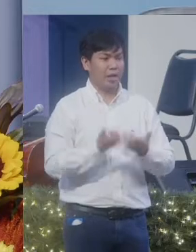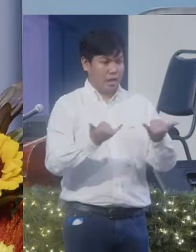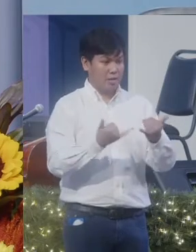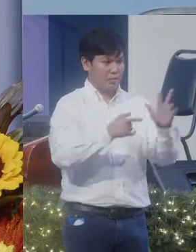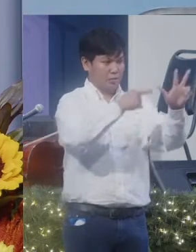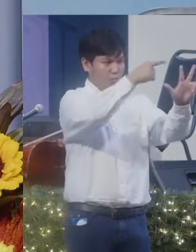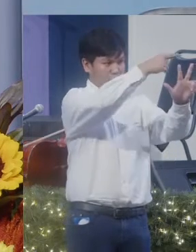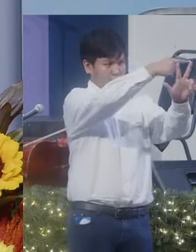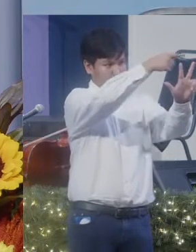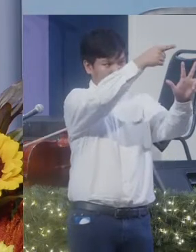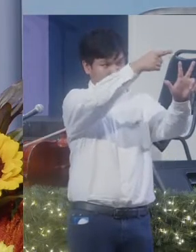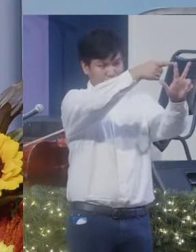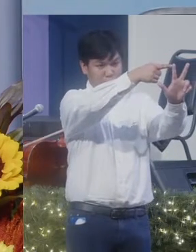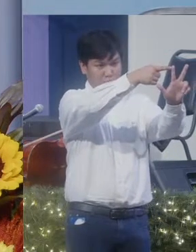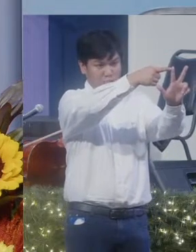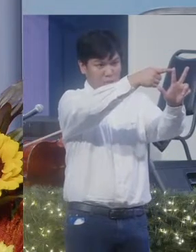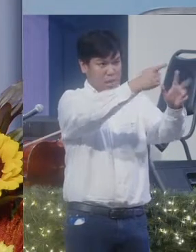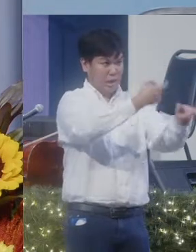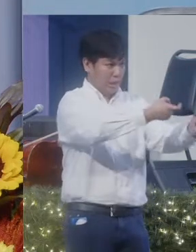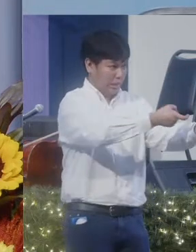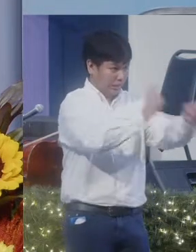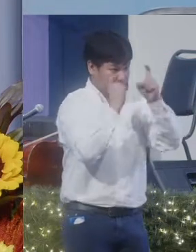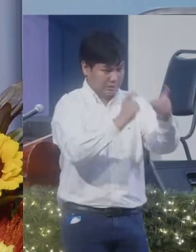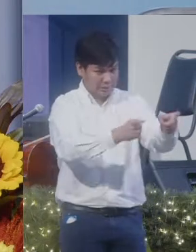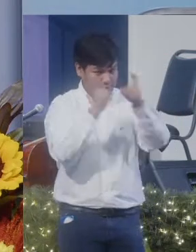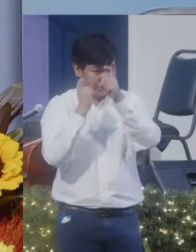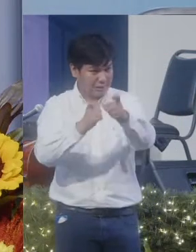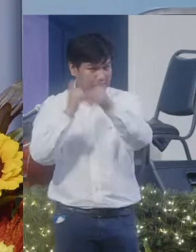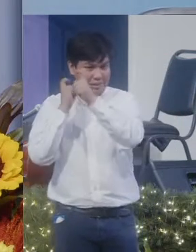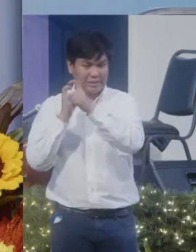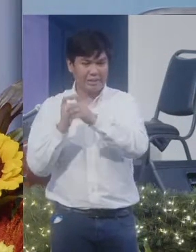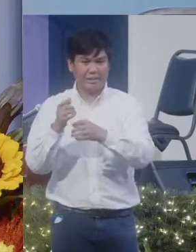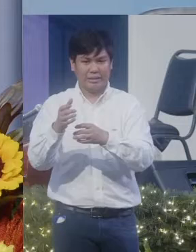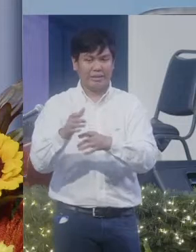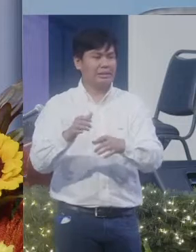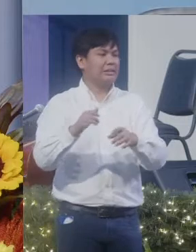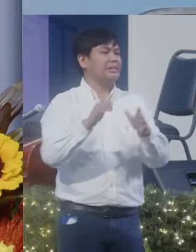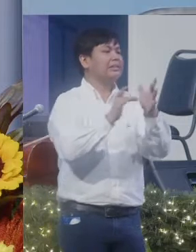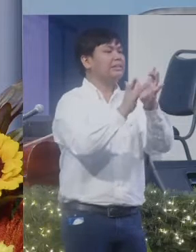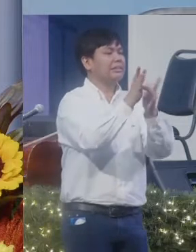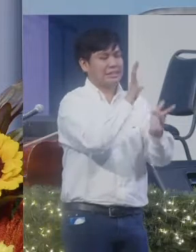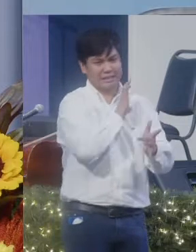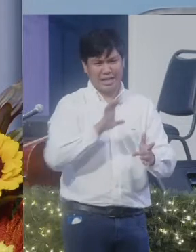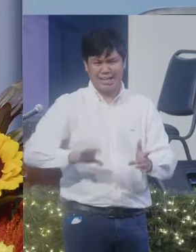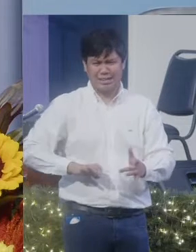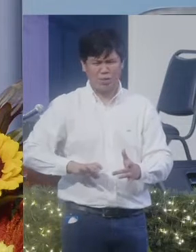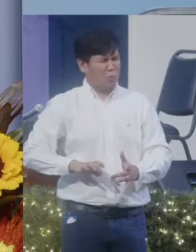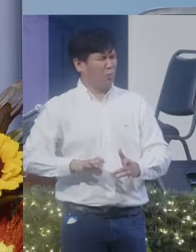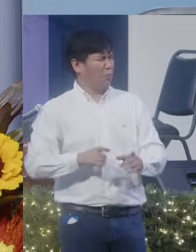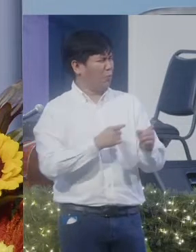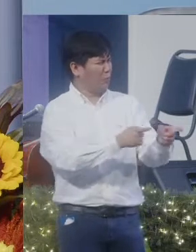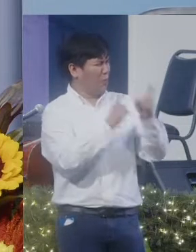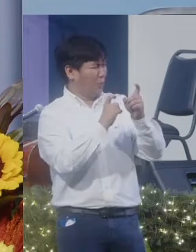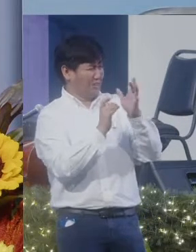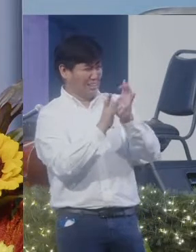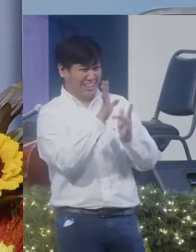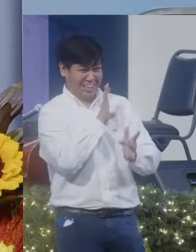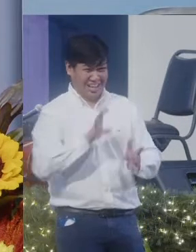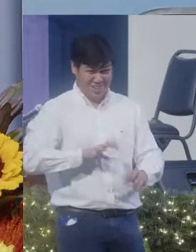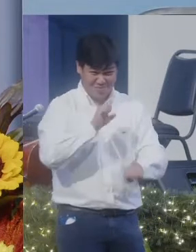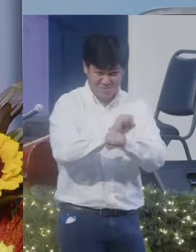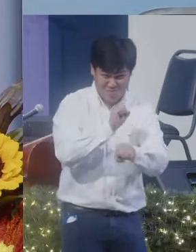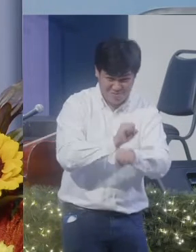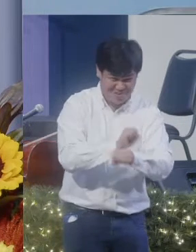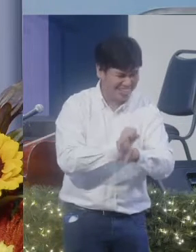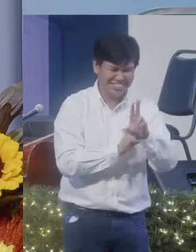makapangyarihang pangingisda ng anak ng Diyos. So verses 4 to 7, makikita natin doon kung paano ipinakita